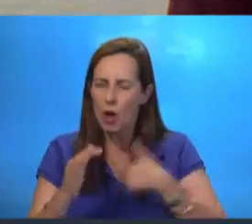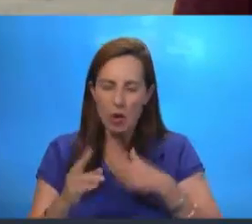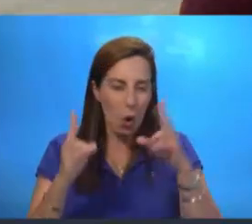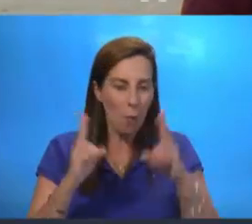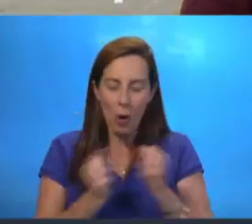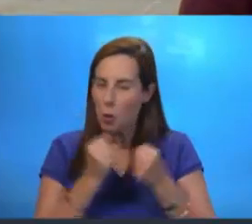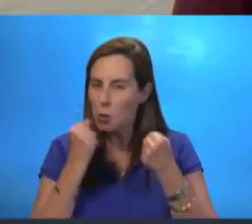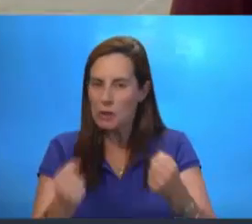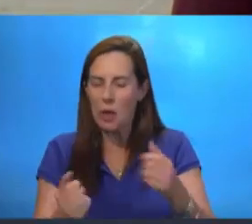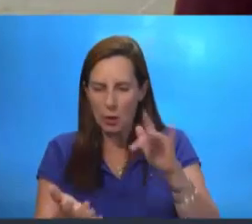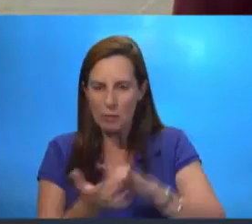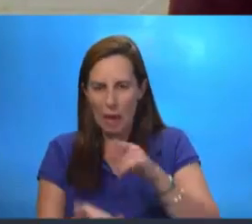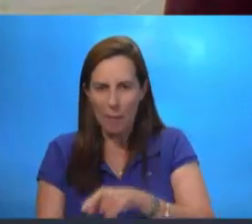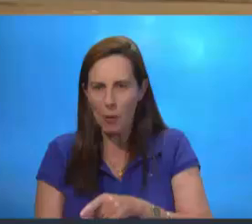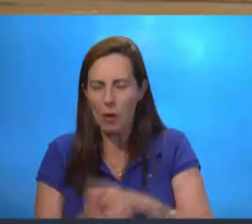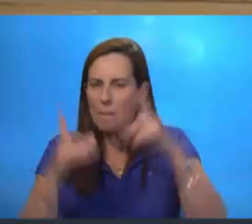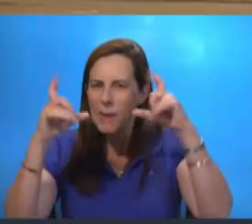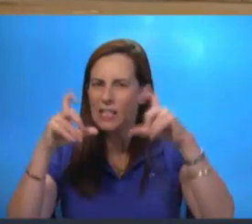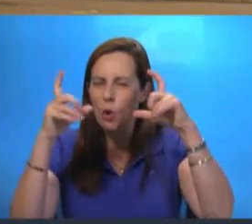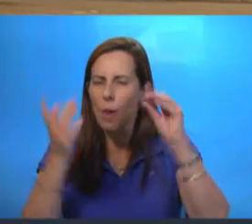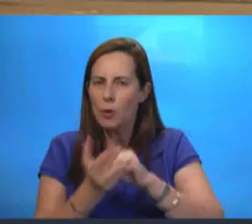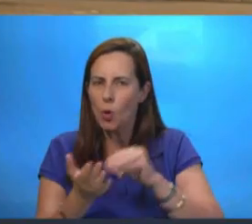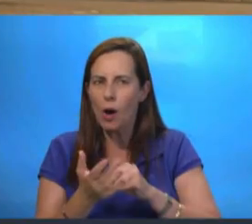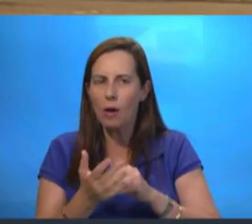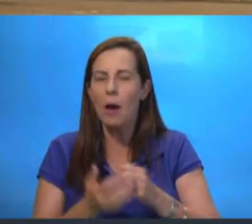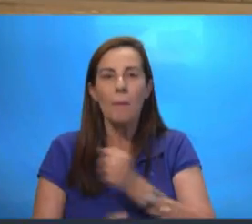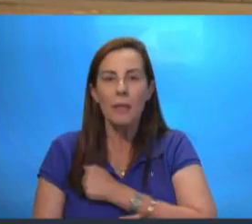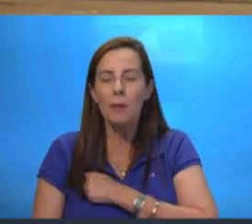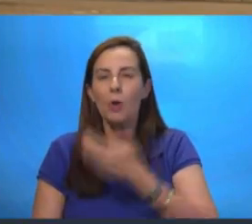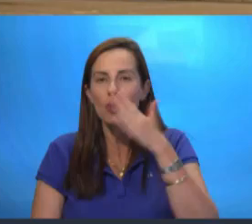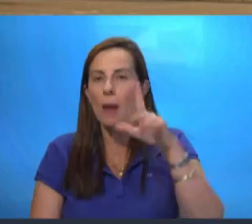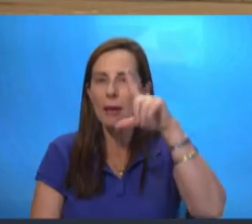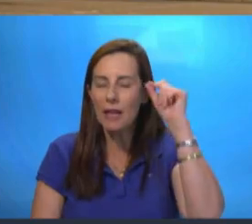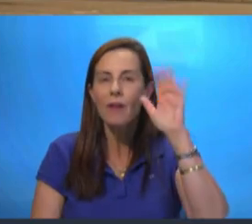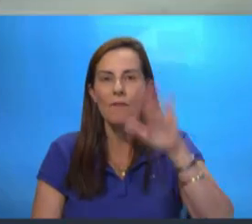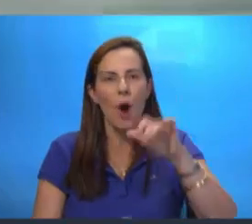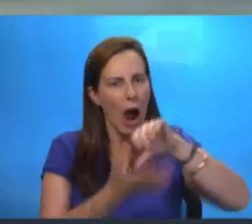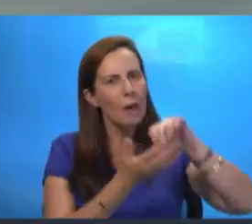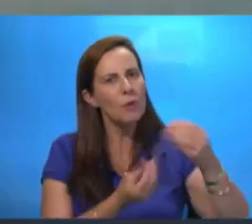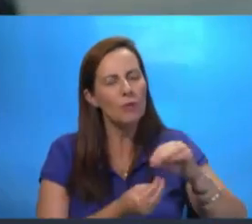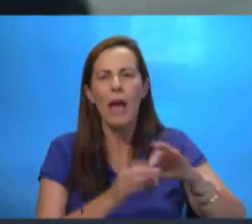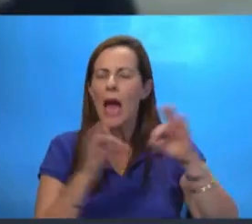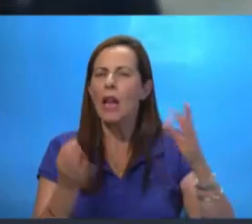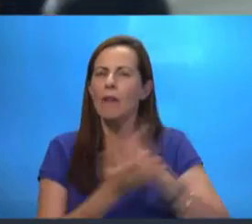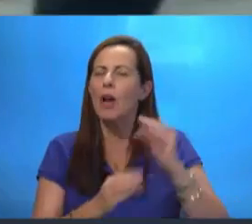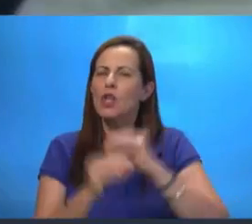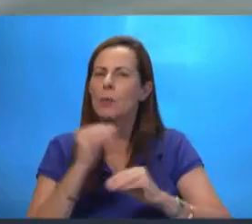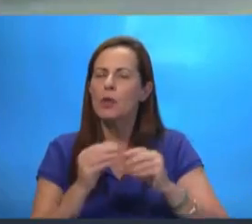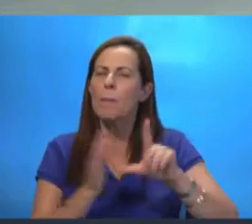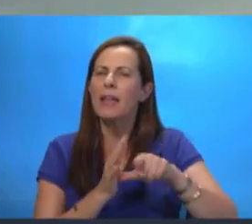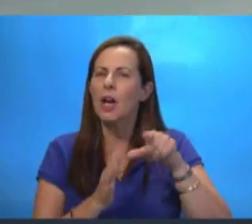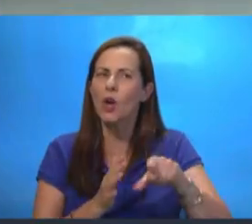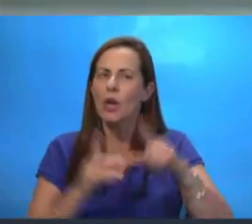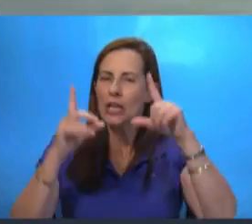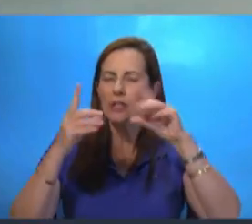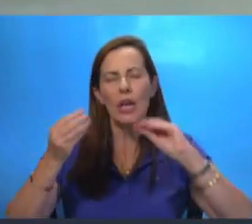או נמצא במקום הזה, מצולם דוח. בבני ברק, בירושלים, בתל אביב ובערים נוספות החלו כבר להשתמש בטכנולוגיה שתצמצם